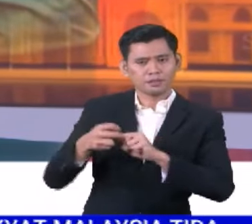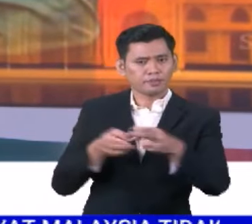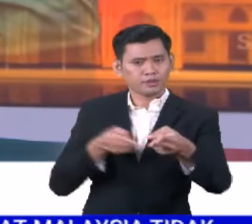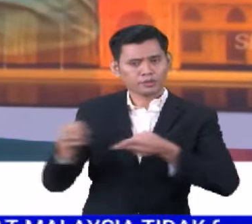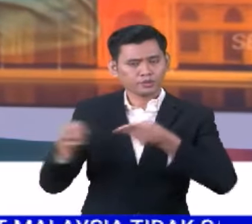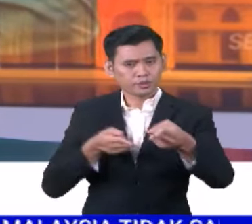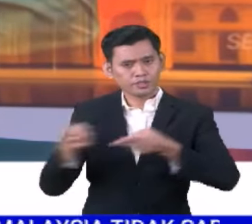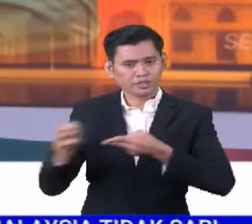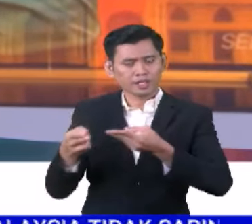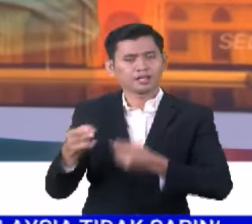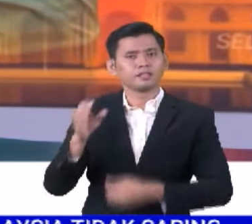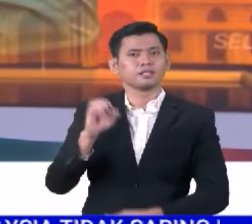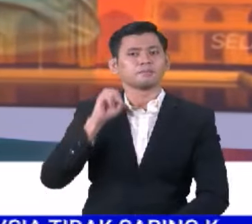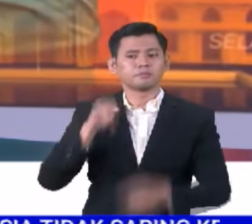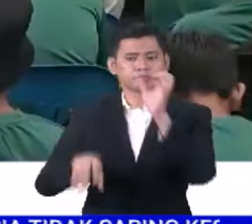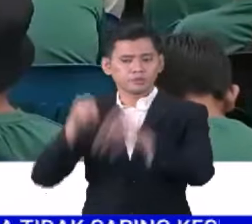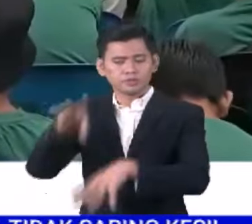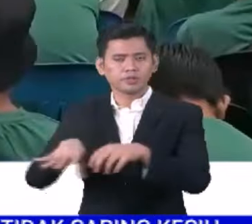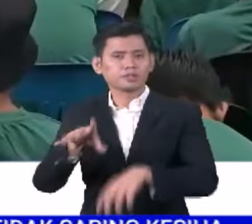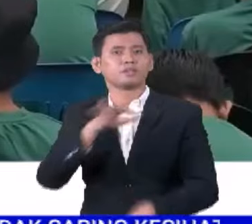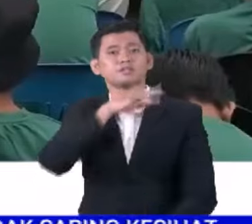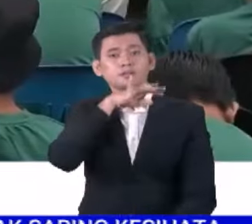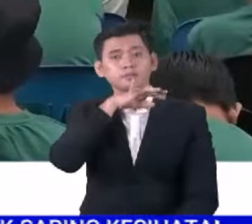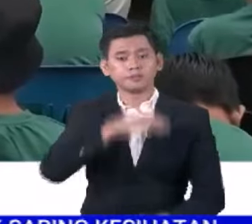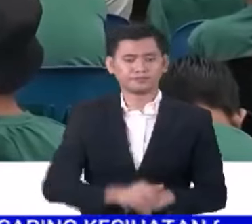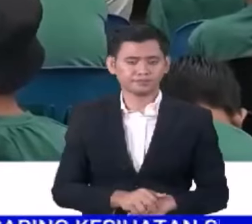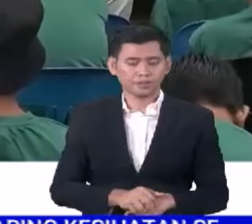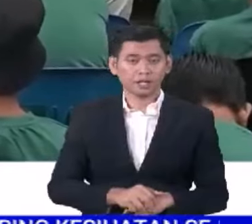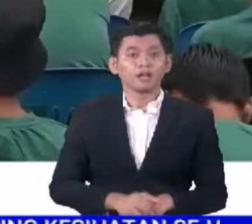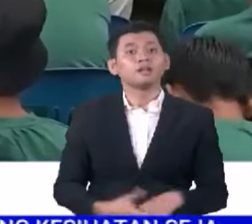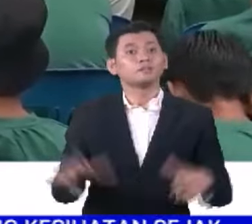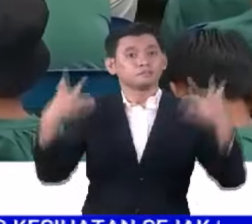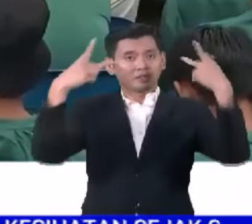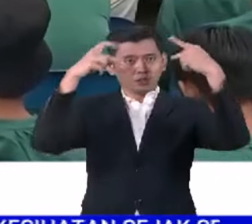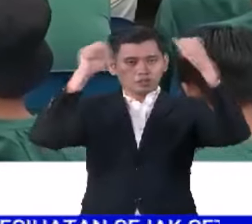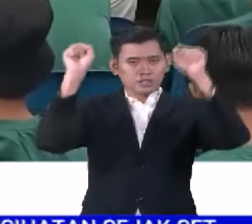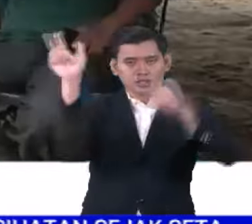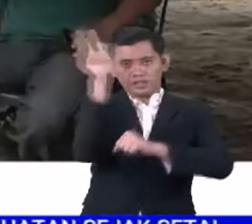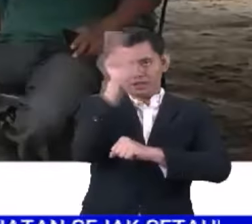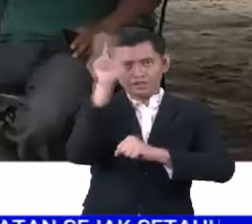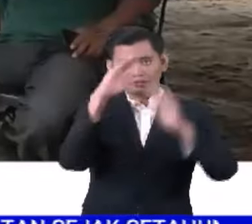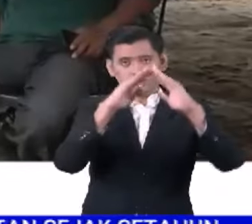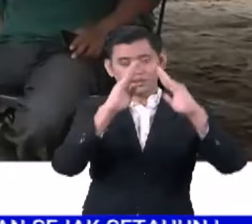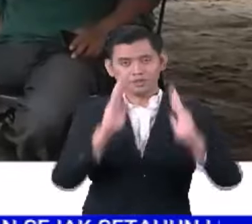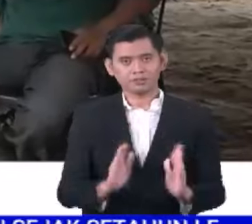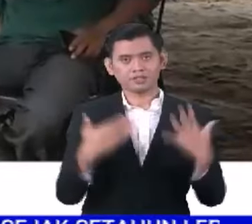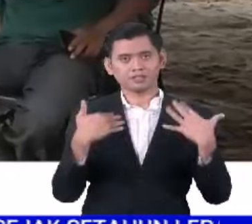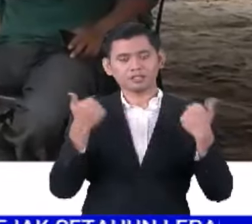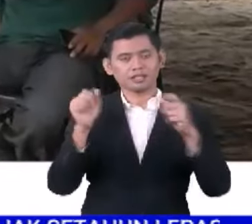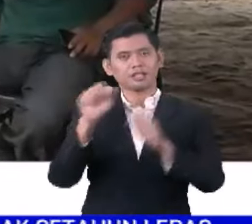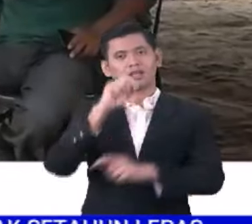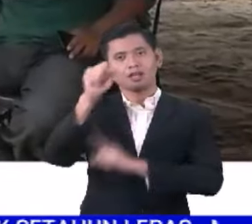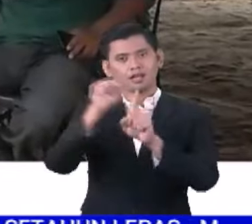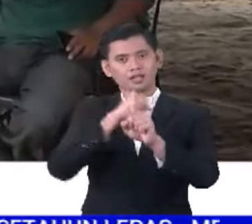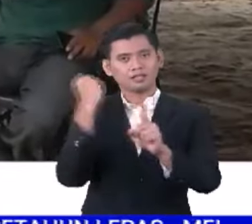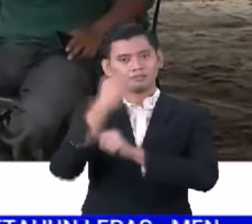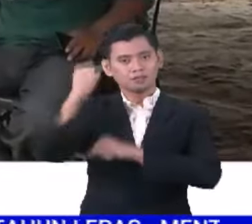yang tidak terurus pengungsi jawatan kosong kerajaan tempatan Perumahan kesehatan dan alam sekitar Negeri